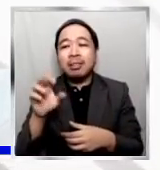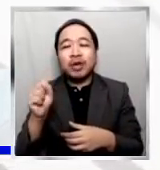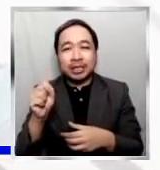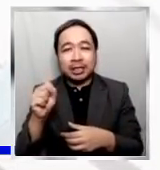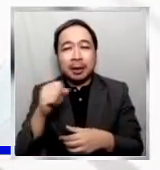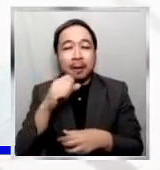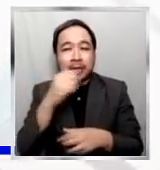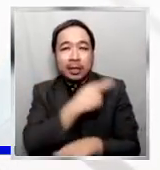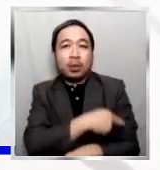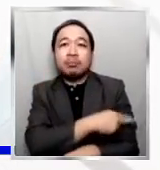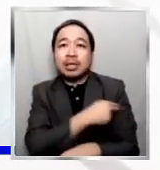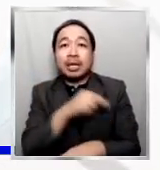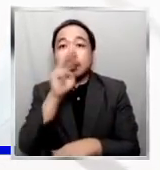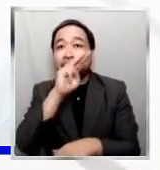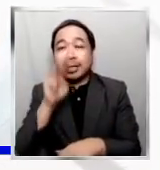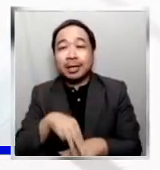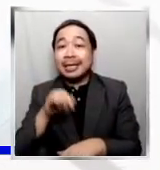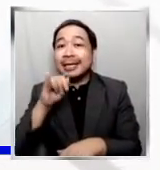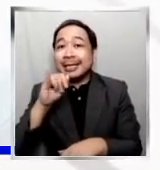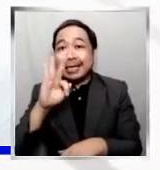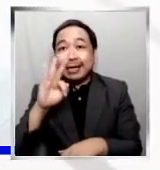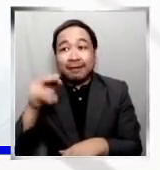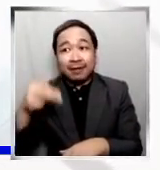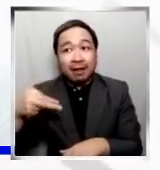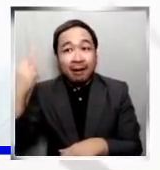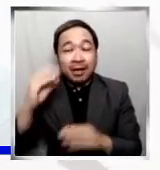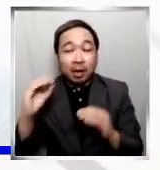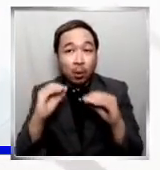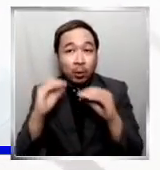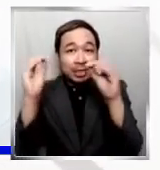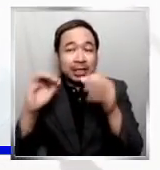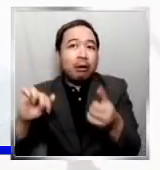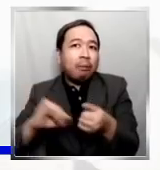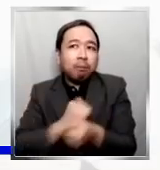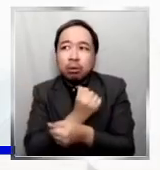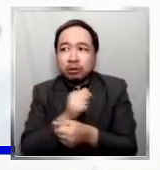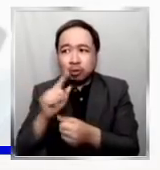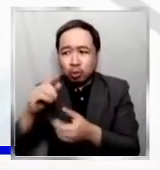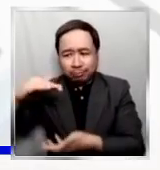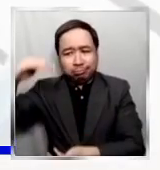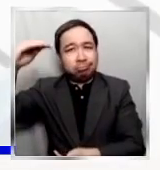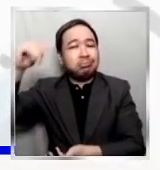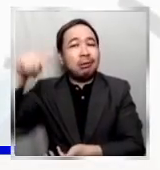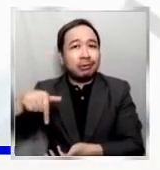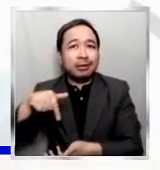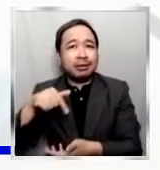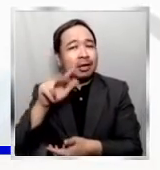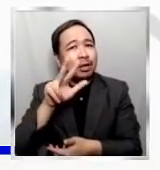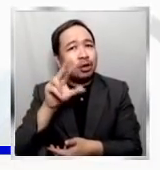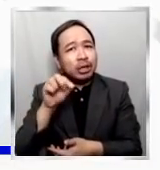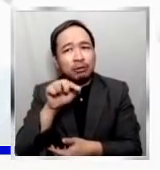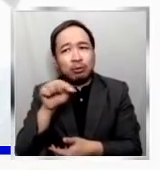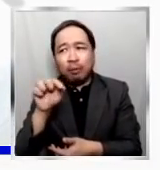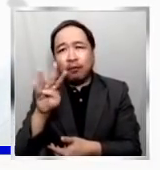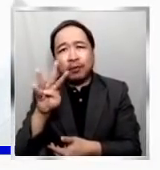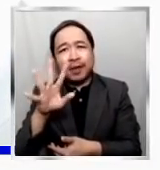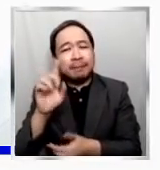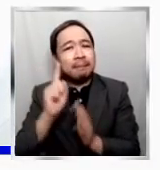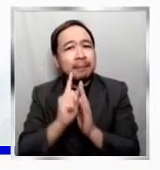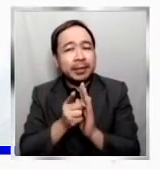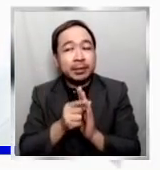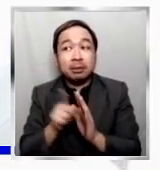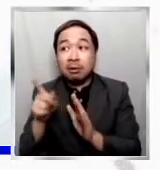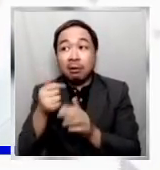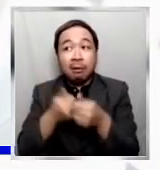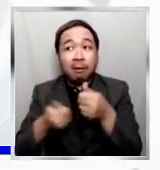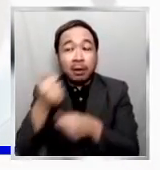oxygen, ubos sa loob ng 30 hanggang 45 minuto ang malaking tangke ng oxygen. Ayon sa pamunuan ng ospital, ang isang COVID